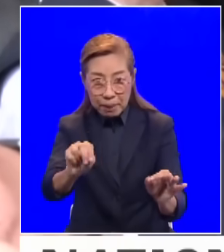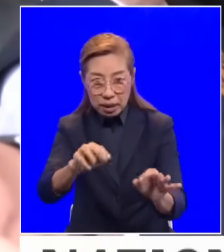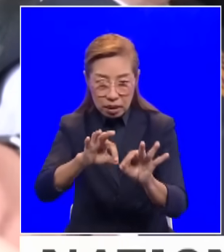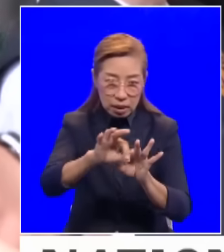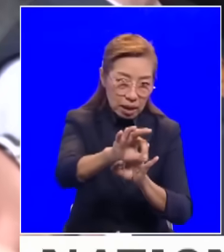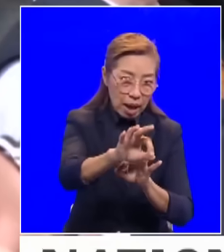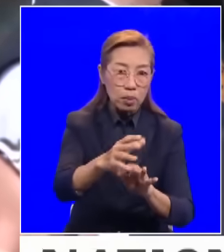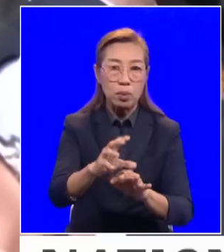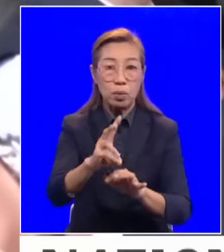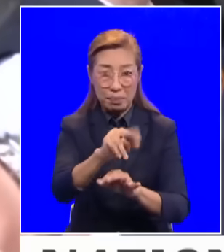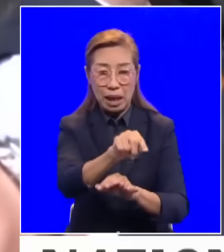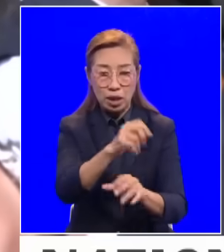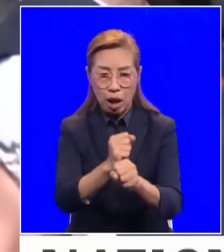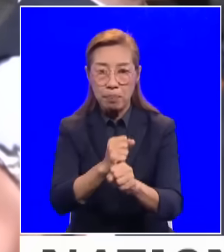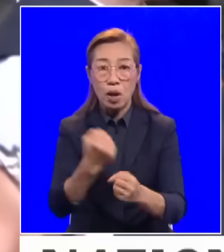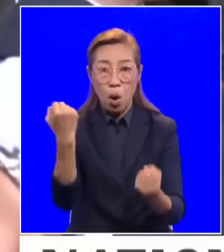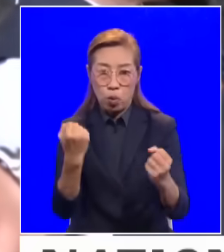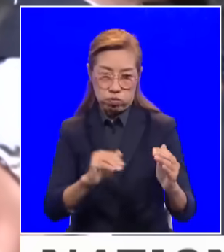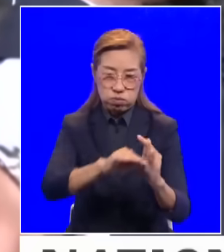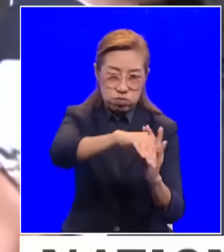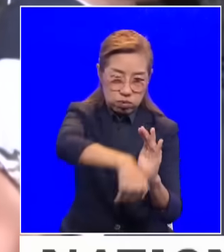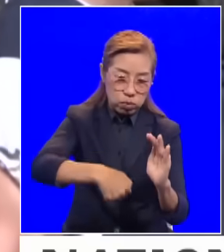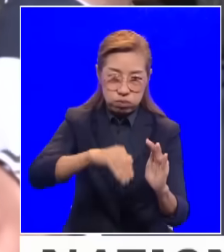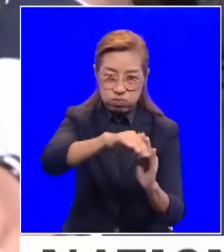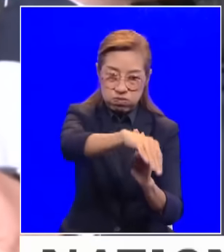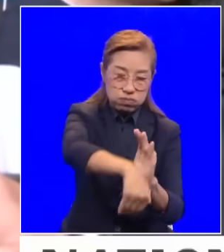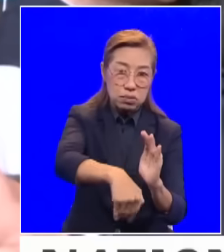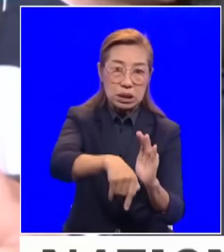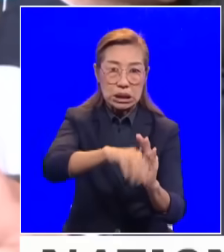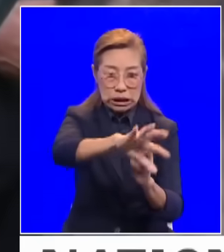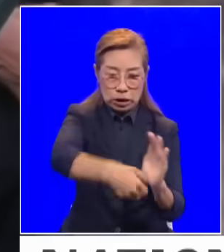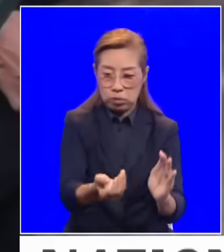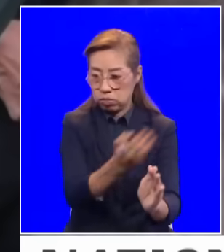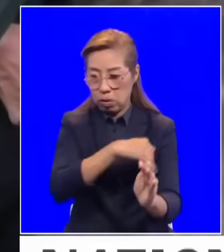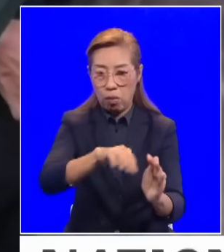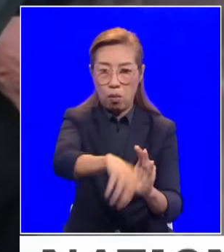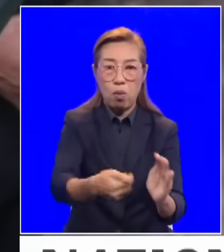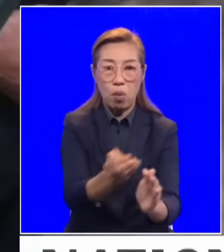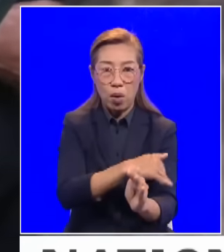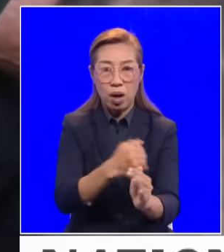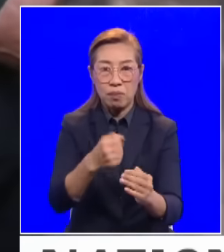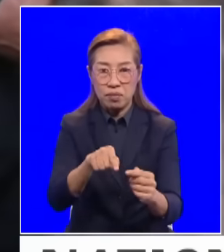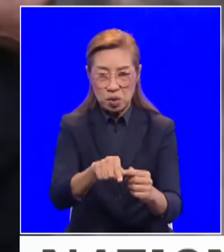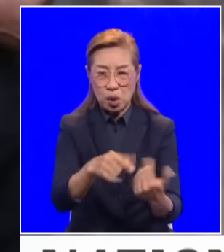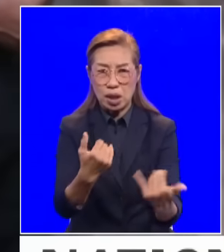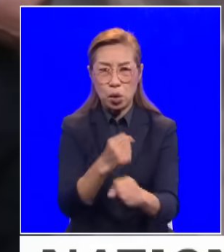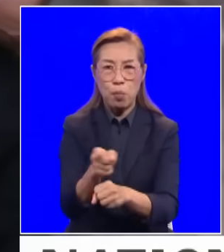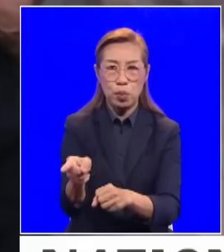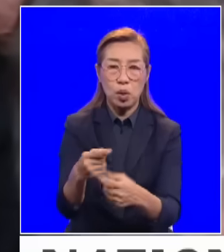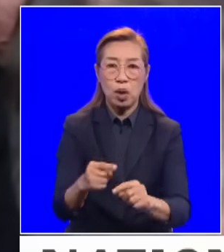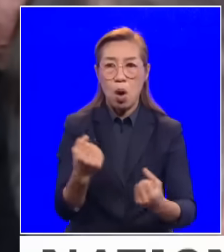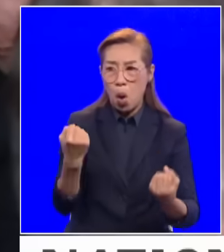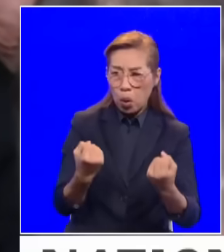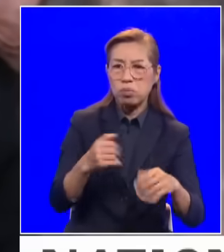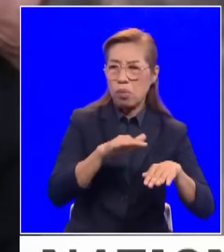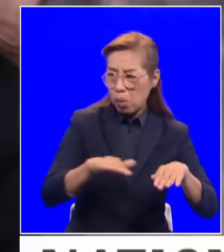ไว้แล้วก็ใช้รถแบ็คโฮขนาดเล็กตักดินข้างๆในออกมานะคะซึ่งก็ยังไม่ถึงตอนนี้ก็มีรถดำด้วยแล้วก็เป็น